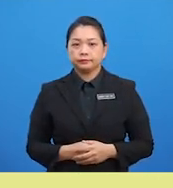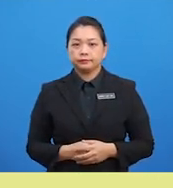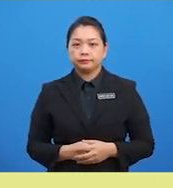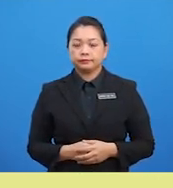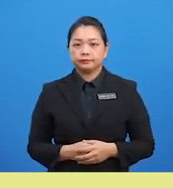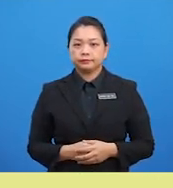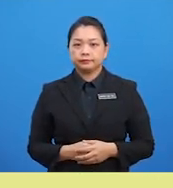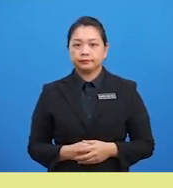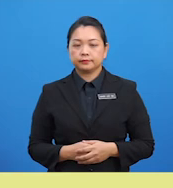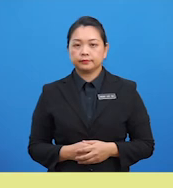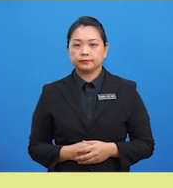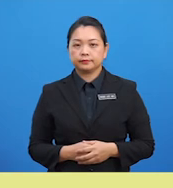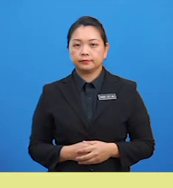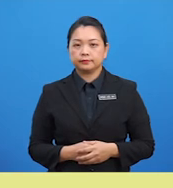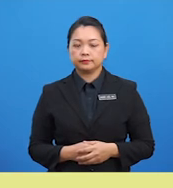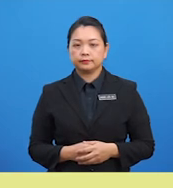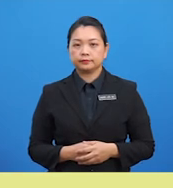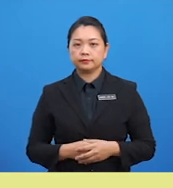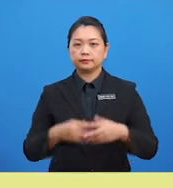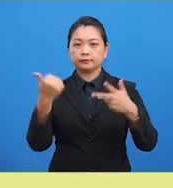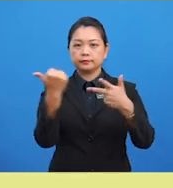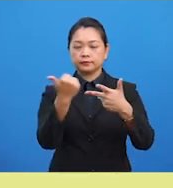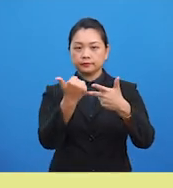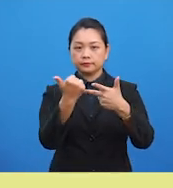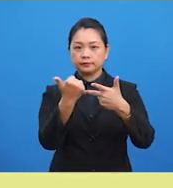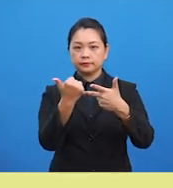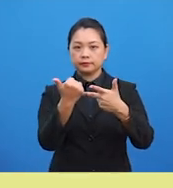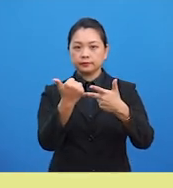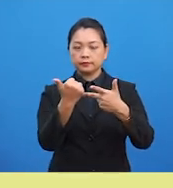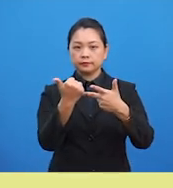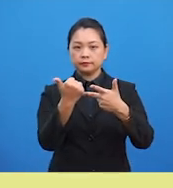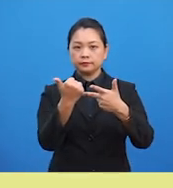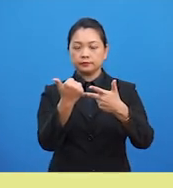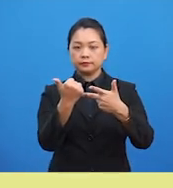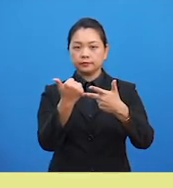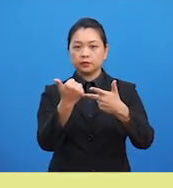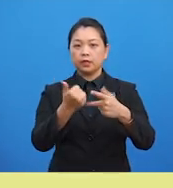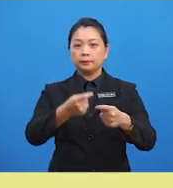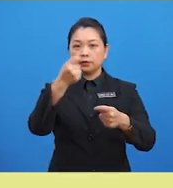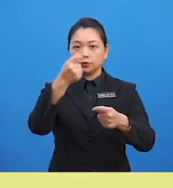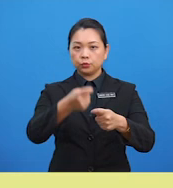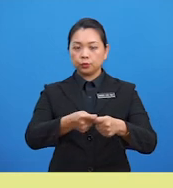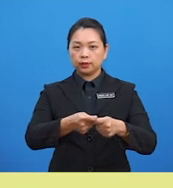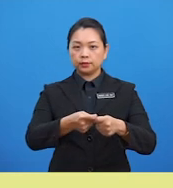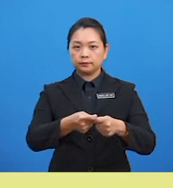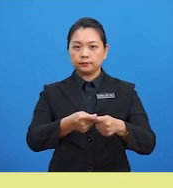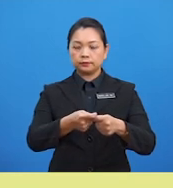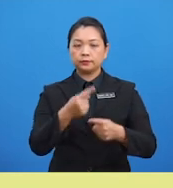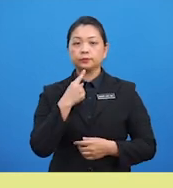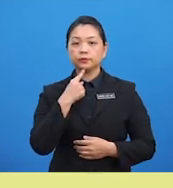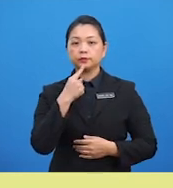Menentukan perintah asas perisian lukisan terbantu komputer